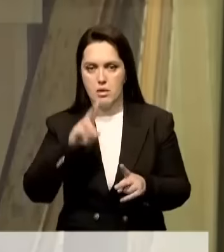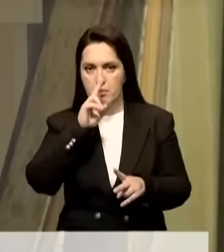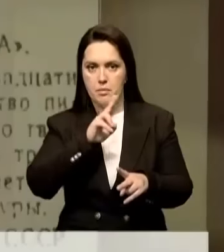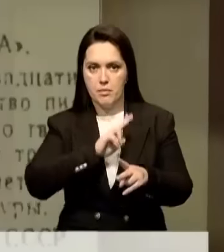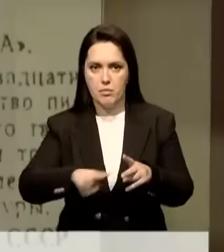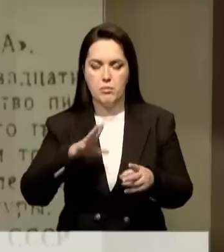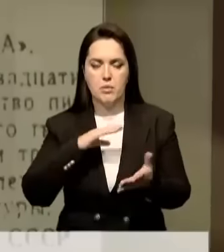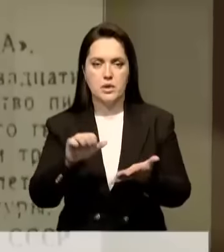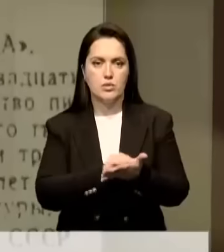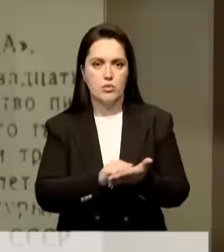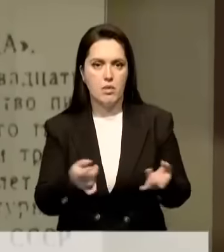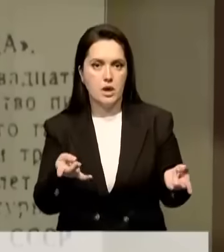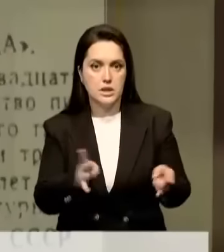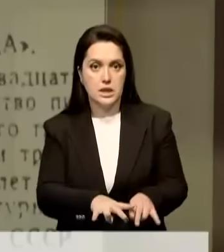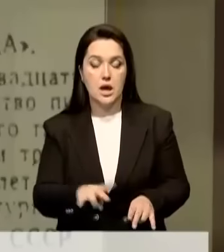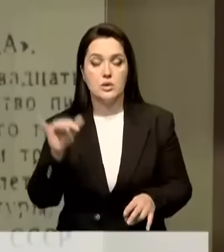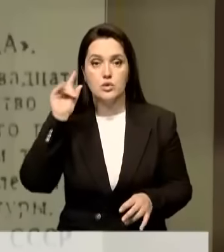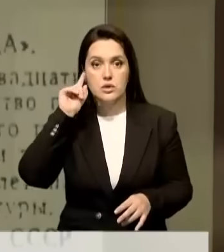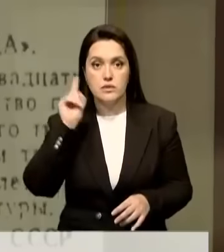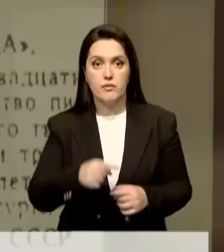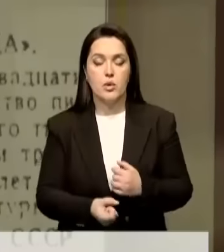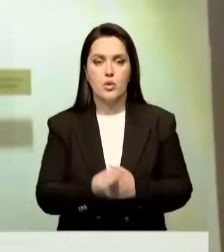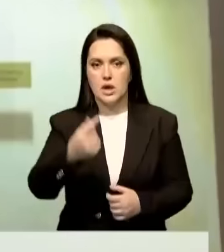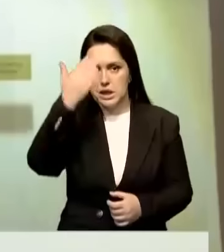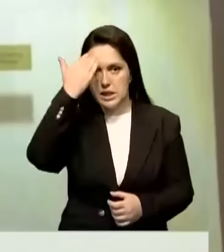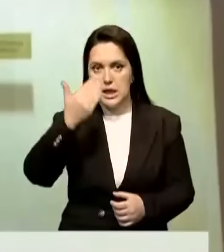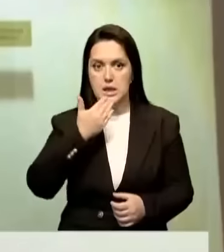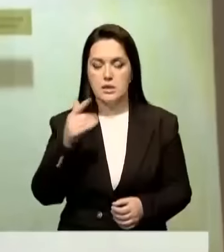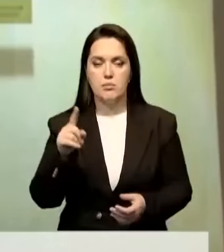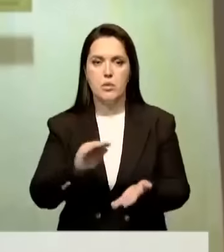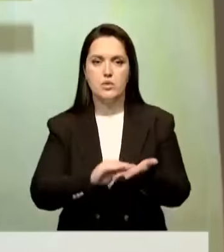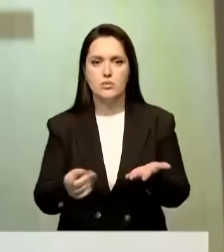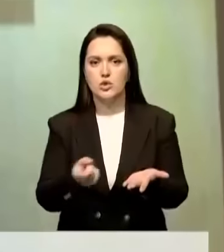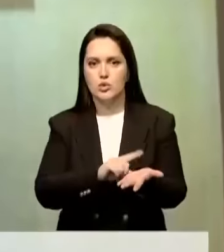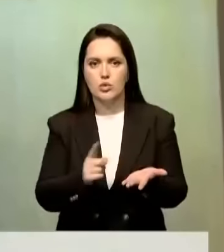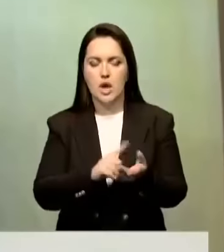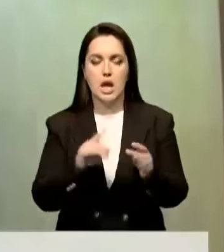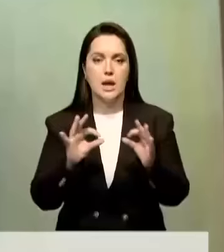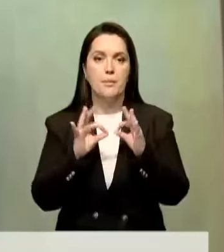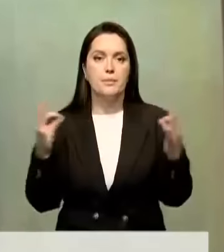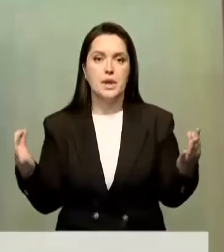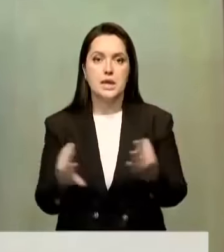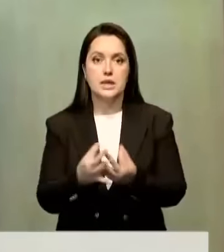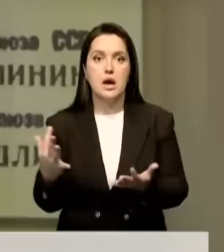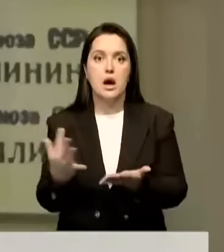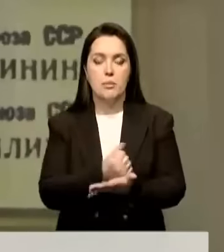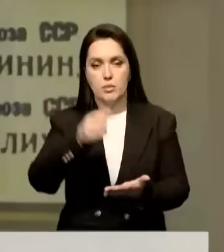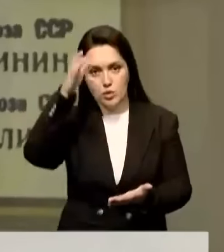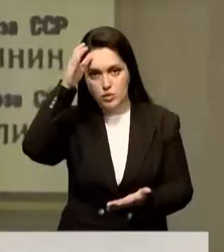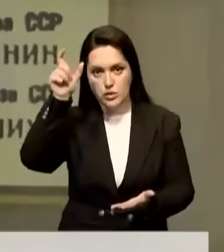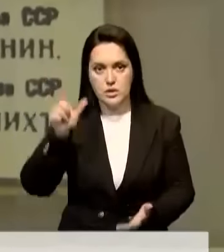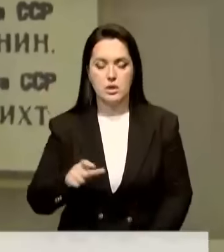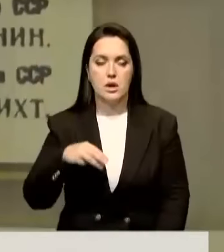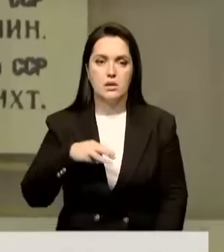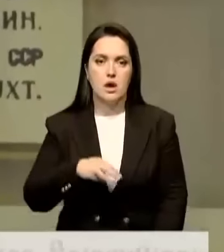среди архивных документов. Известно об этом стало только этим летом. Записи в журнале и на пластинке обнаружил доктор исторических наук